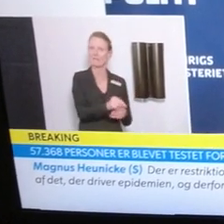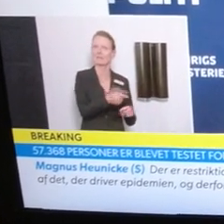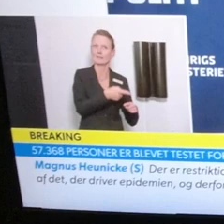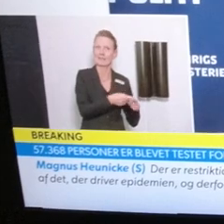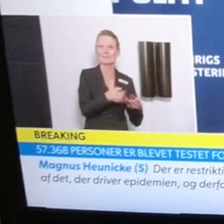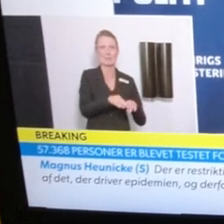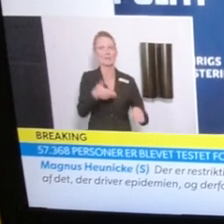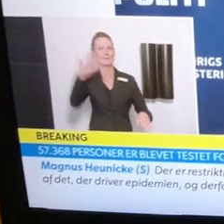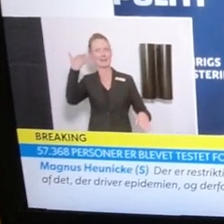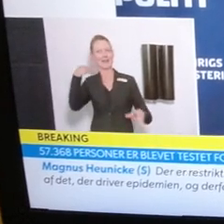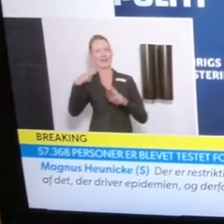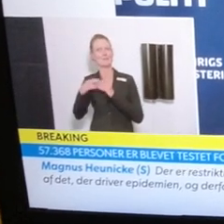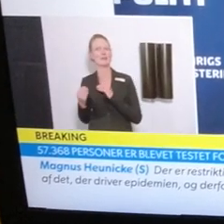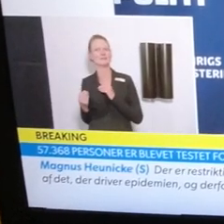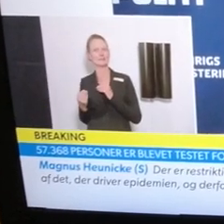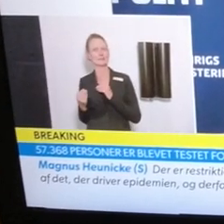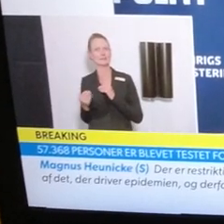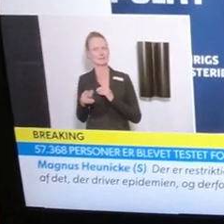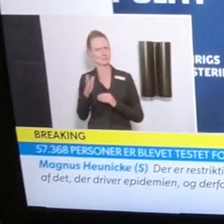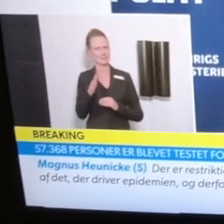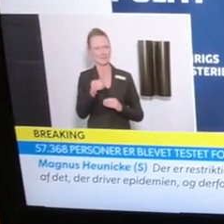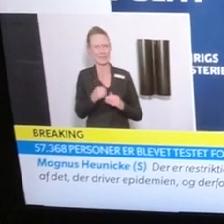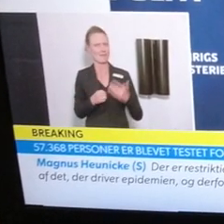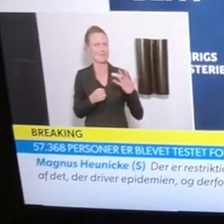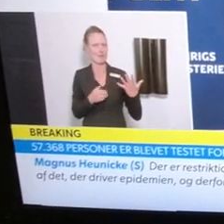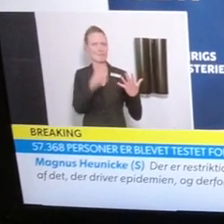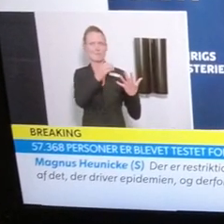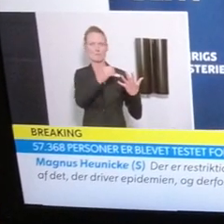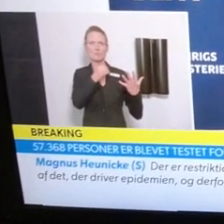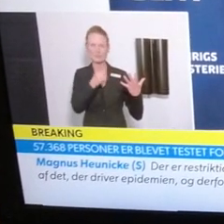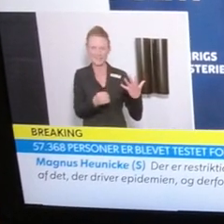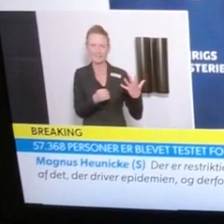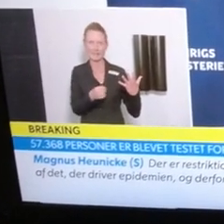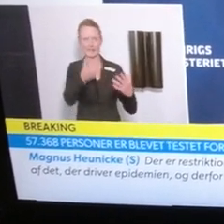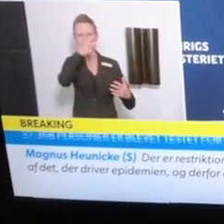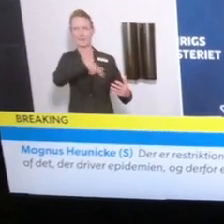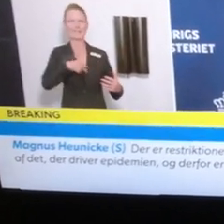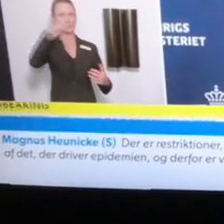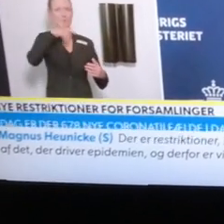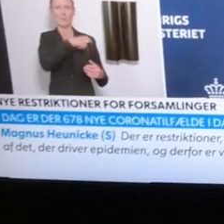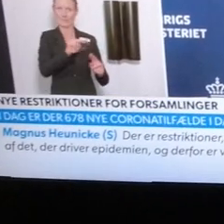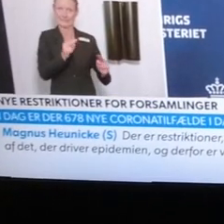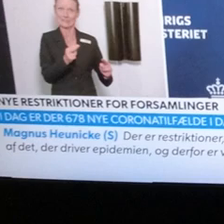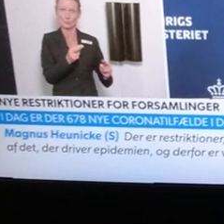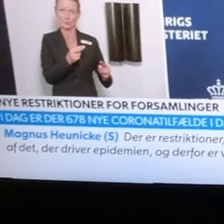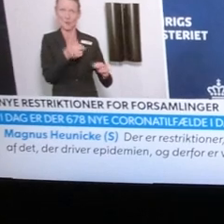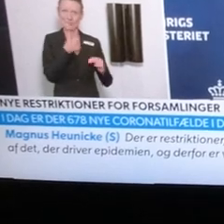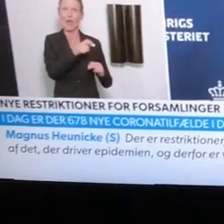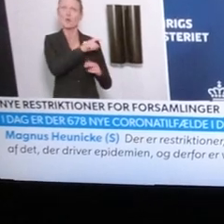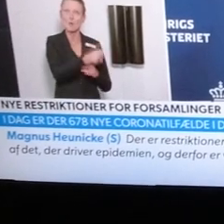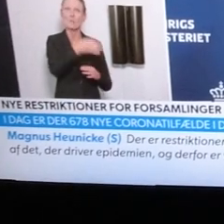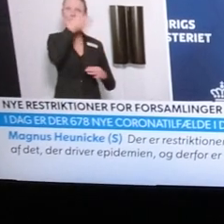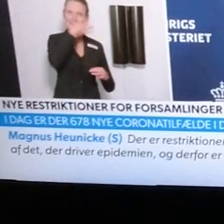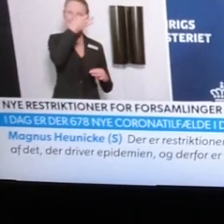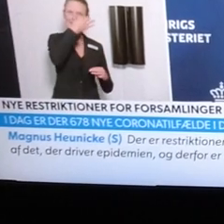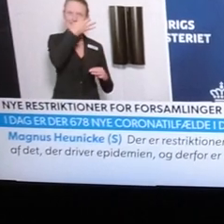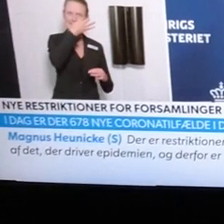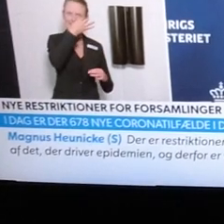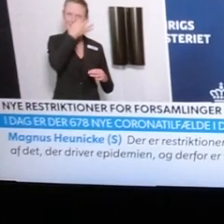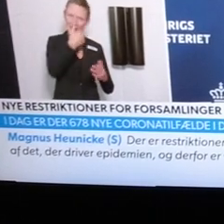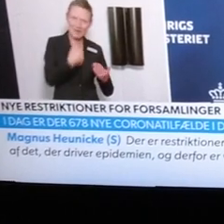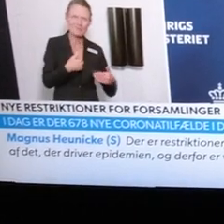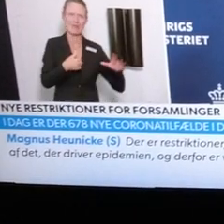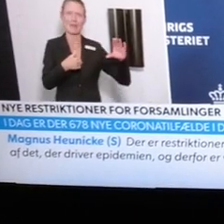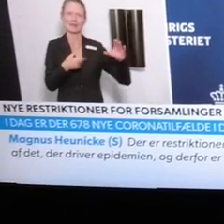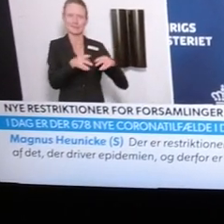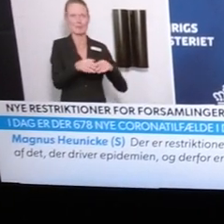jo altså 5% af den danske befolkning på ugentlig basis, og det vil sige, at der er et lavere mørketal i dag, langt lavere, end der var tilbage i marts måned, så